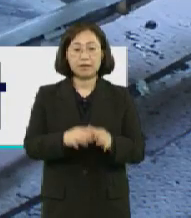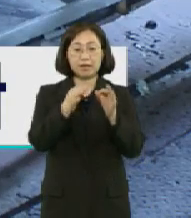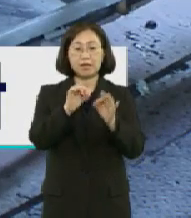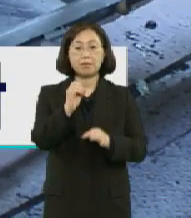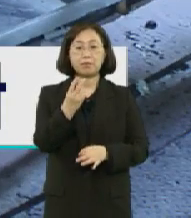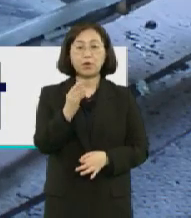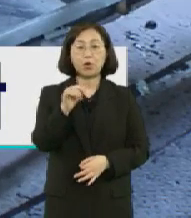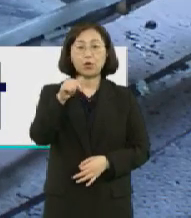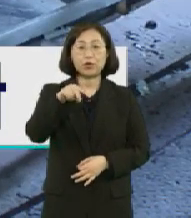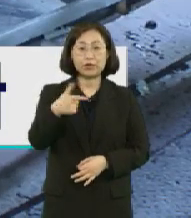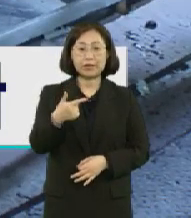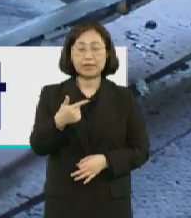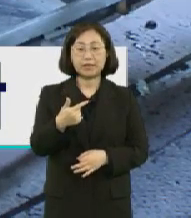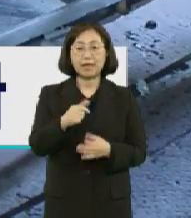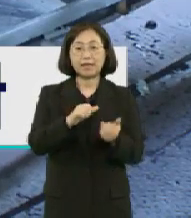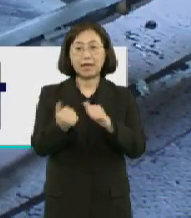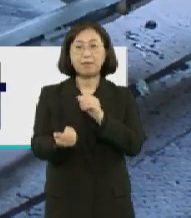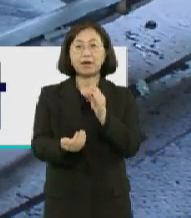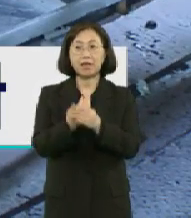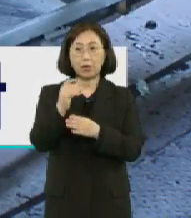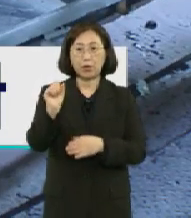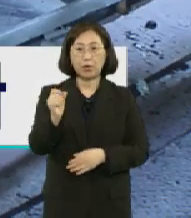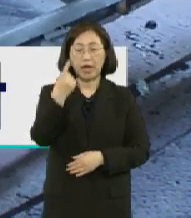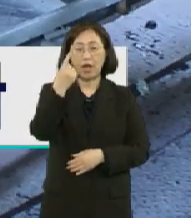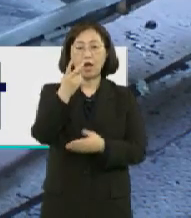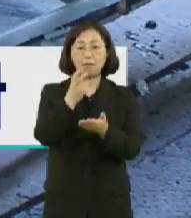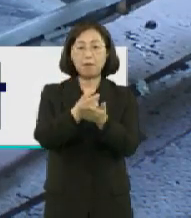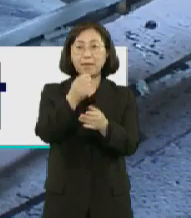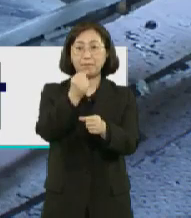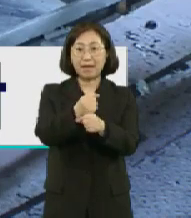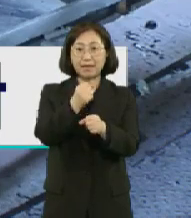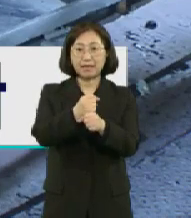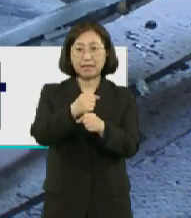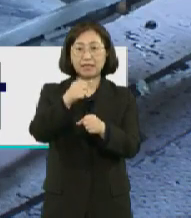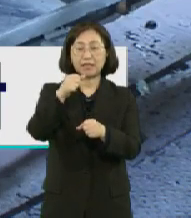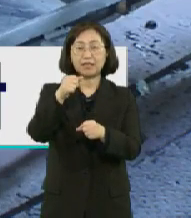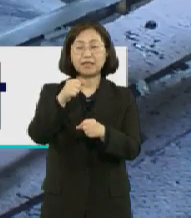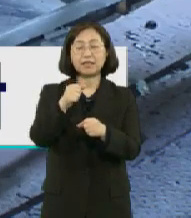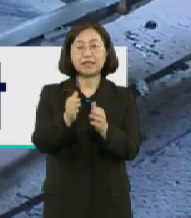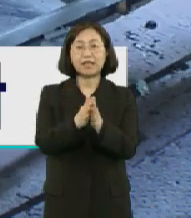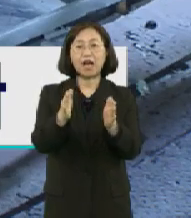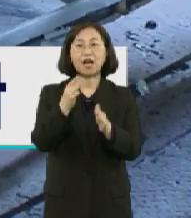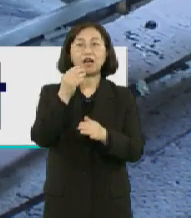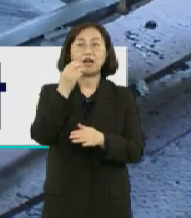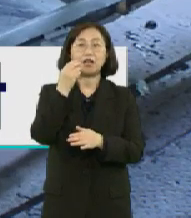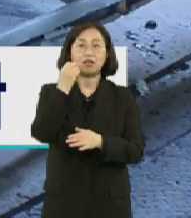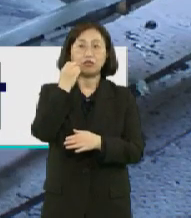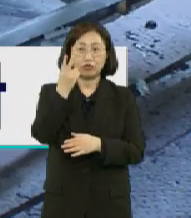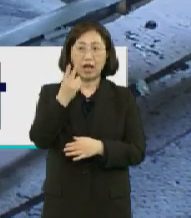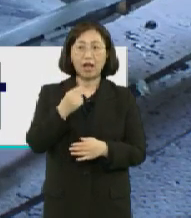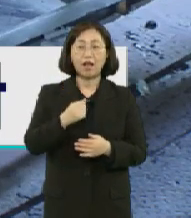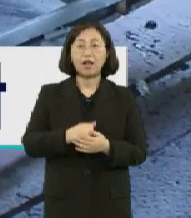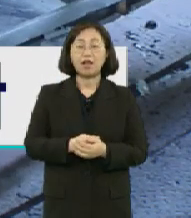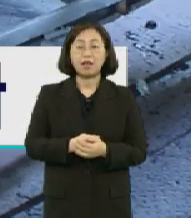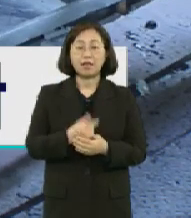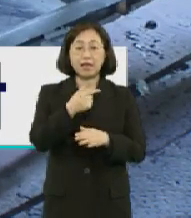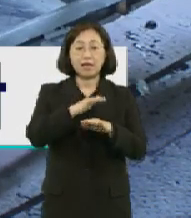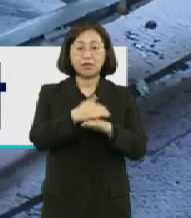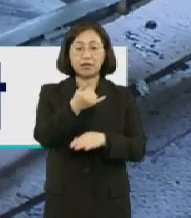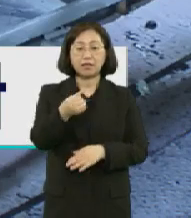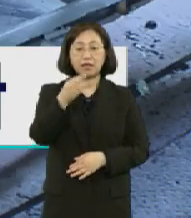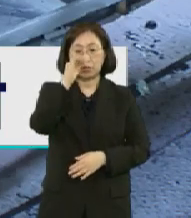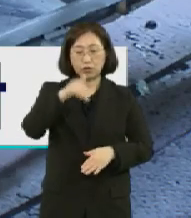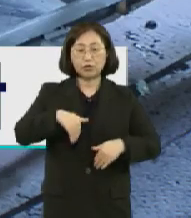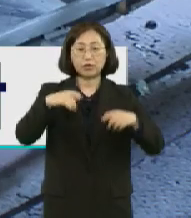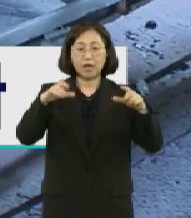김용균 씨의 사망 사고를 계기로 제정된 중대재해기업처벌법이 시행된 지 두 달이 지났습니다. 올해 대전, 세종,